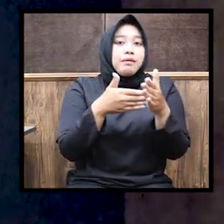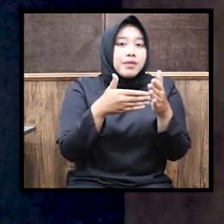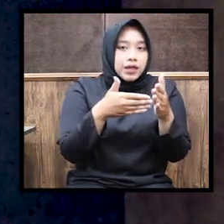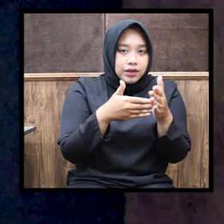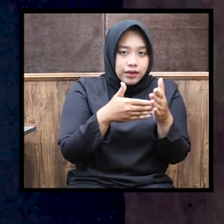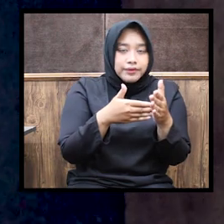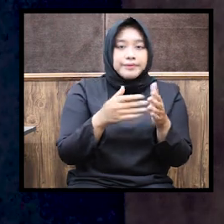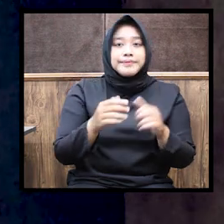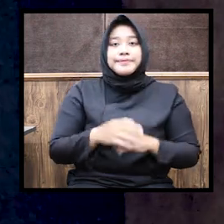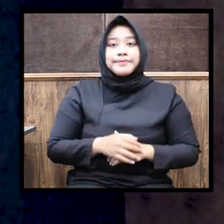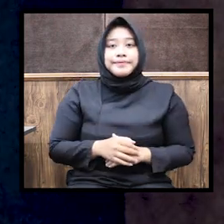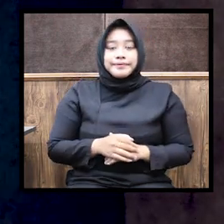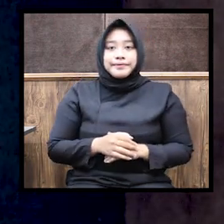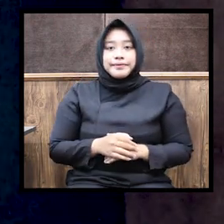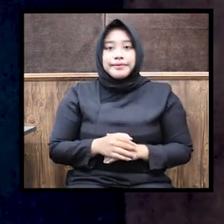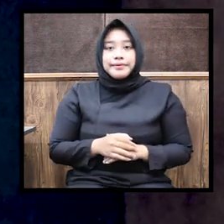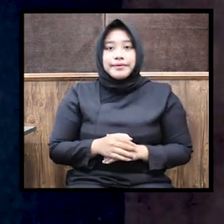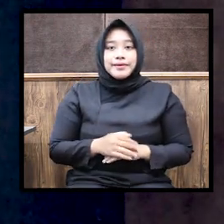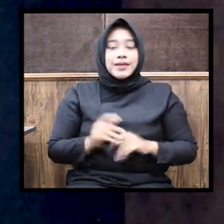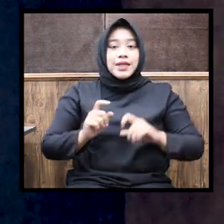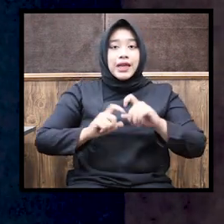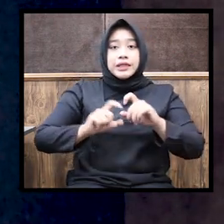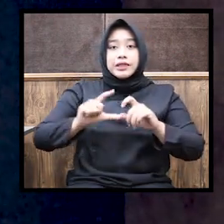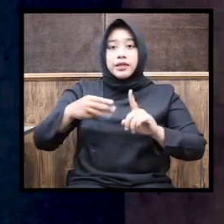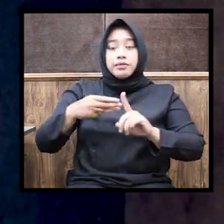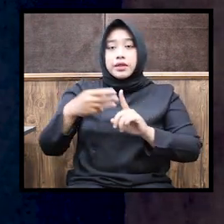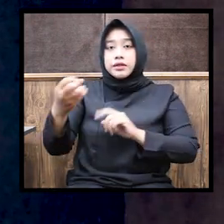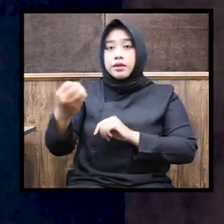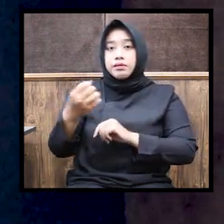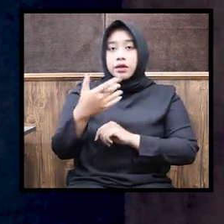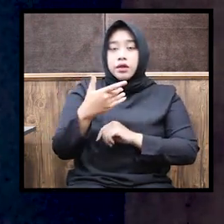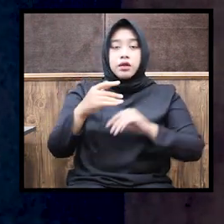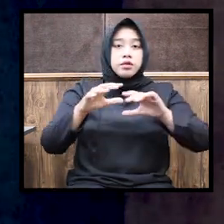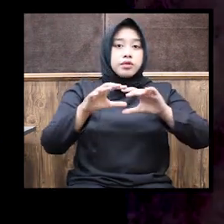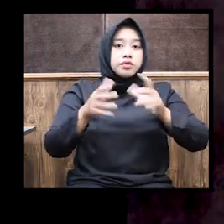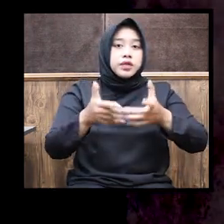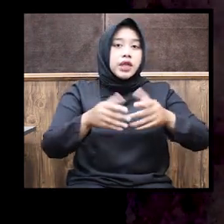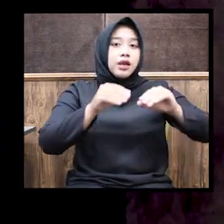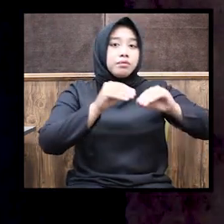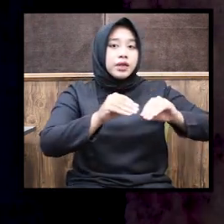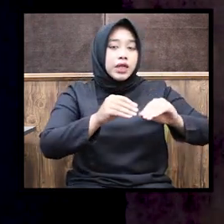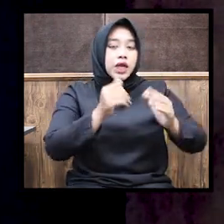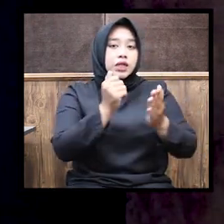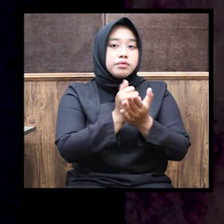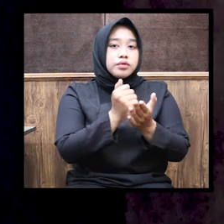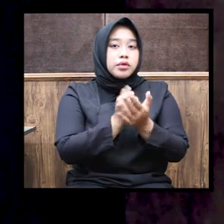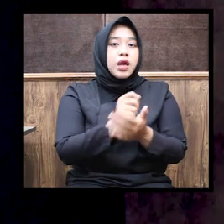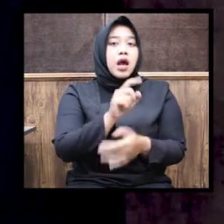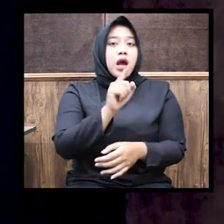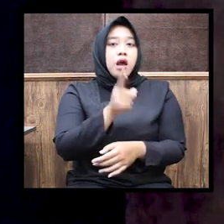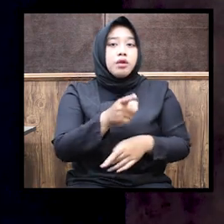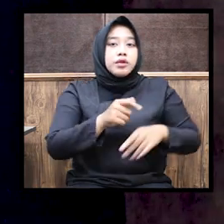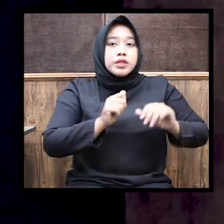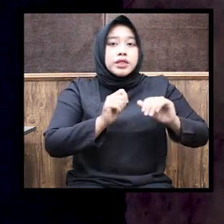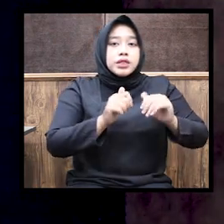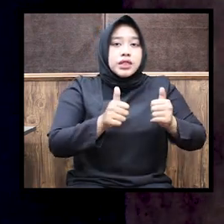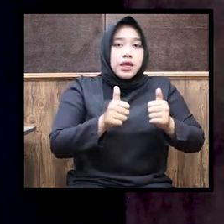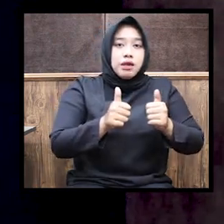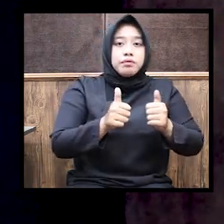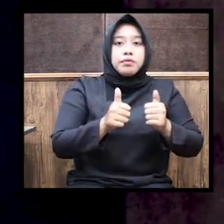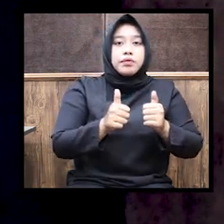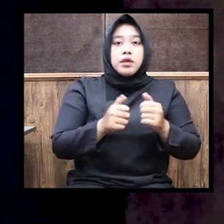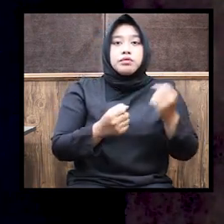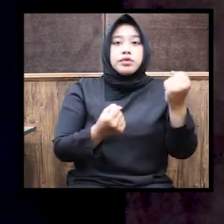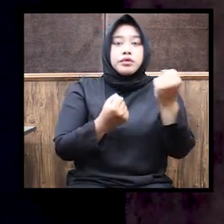itu jadi seperti itu kemudian dari SLB tadi saya katakan bahwa dunia pendidikan ternyata juga harus ee siap untuk menyuplai tenaga